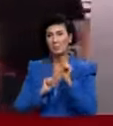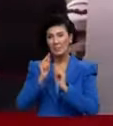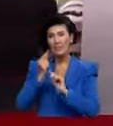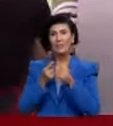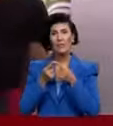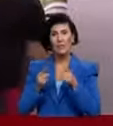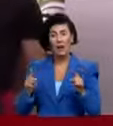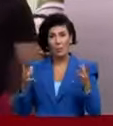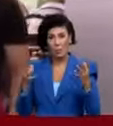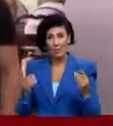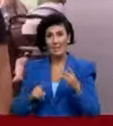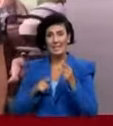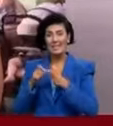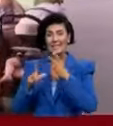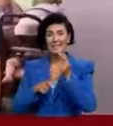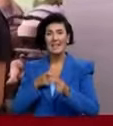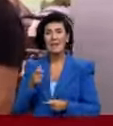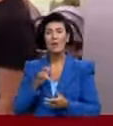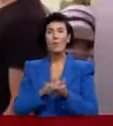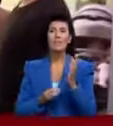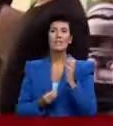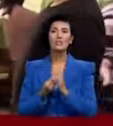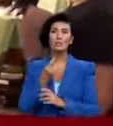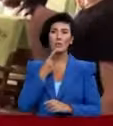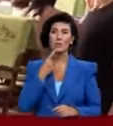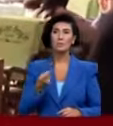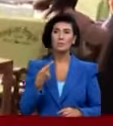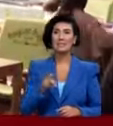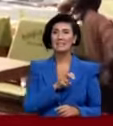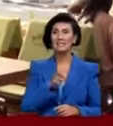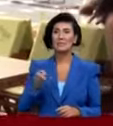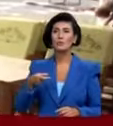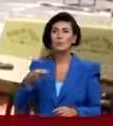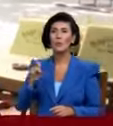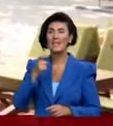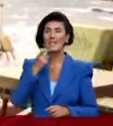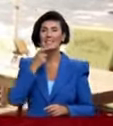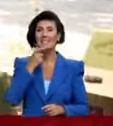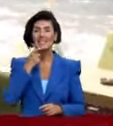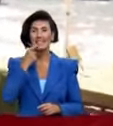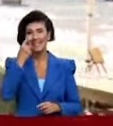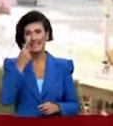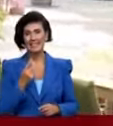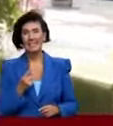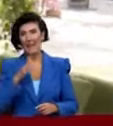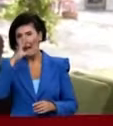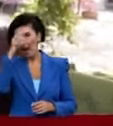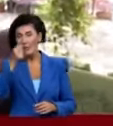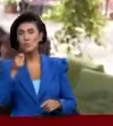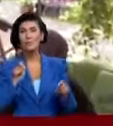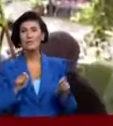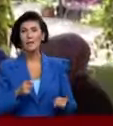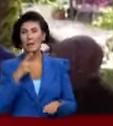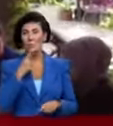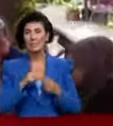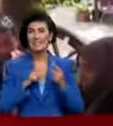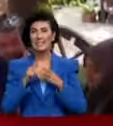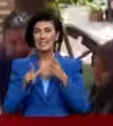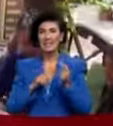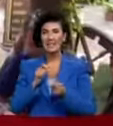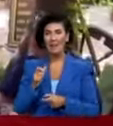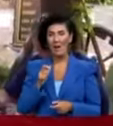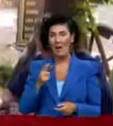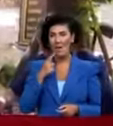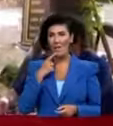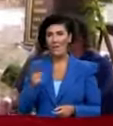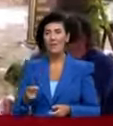farklı olunca isli kahve ortaya çıkmış oluyor. 1890 yılında ilk olarak Erzurum'da yapılmıştı isli kahve.